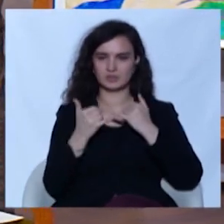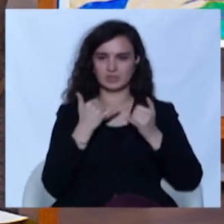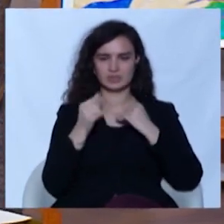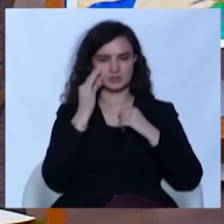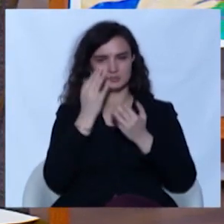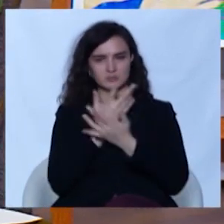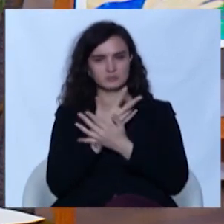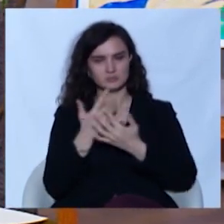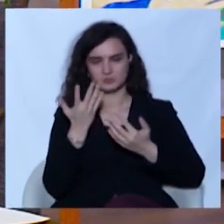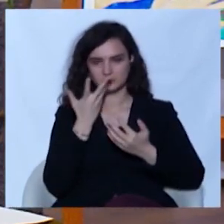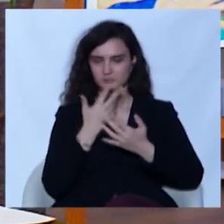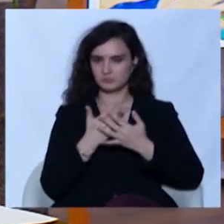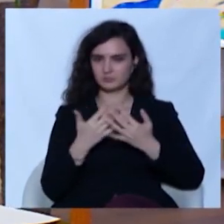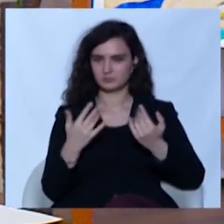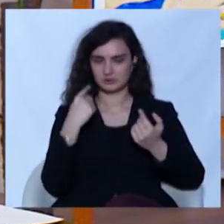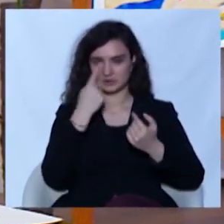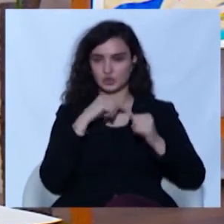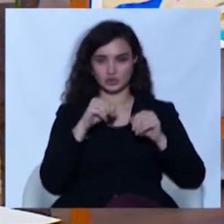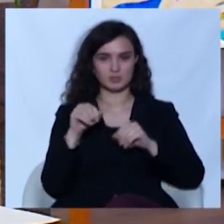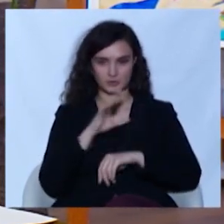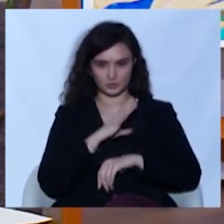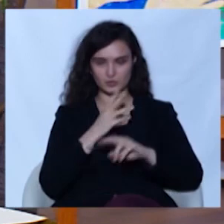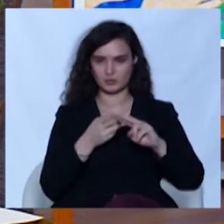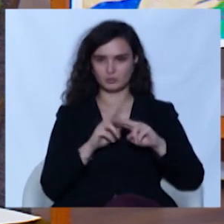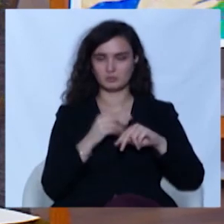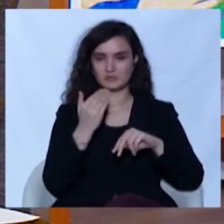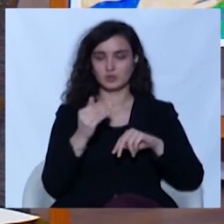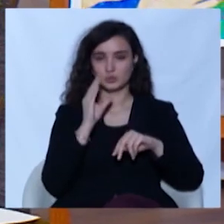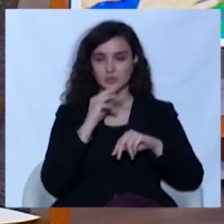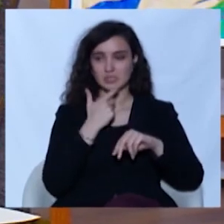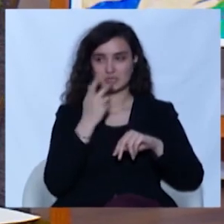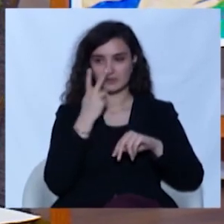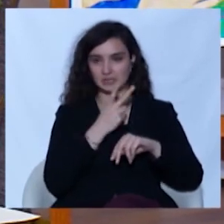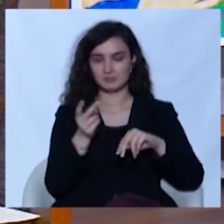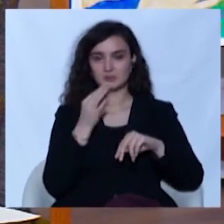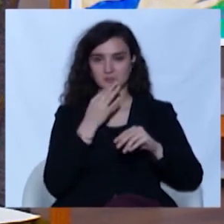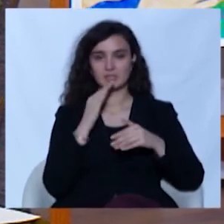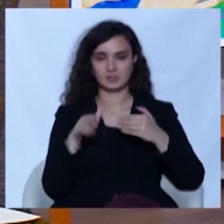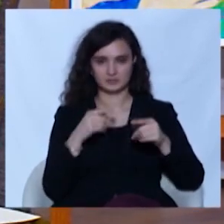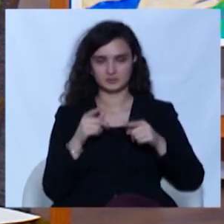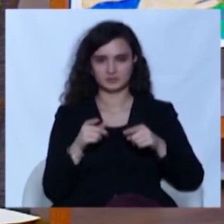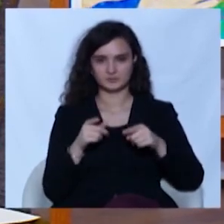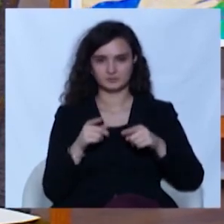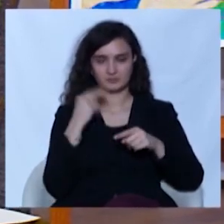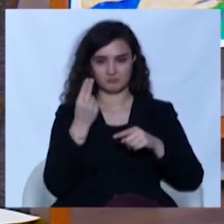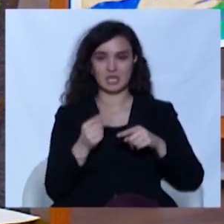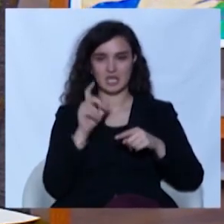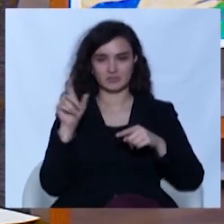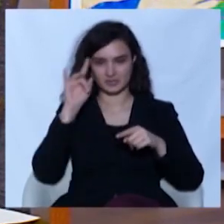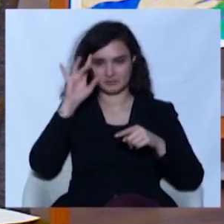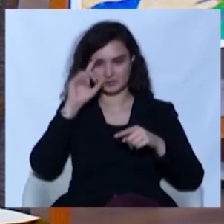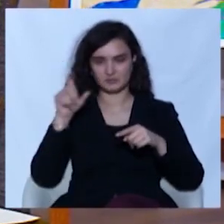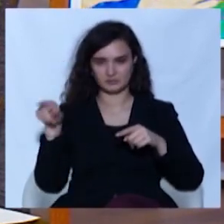ყვითელკანიან, სხვადასხვა ფერი სახე შეიძლება იყოს და აი თქვენ თუ რა დაათვალიერებთ მე ხატრებს, ნახავთ